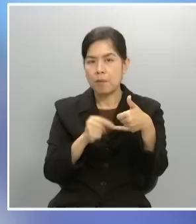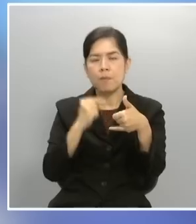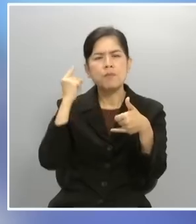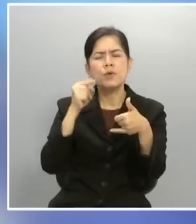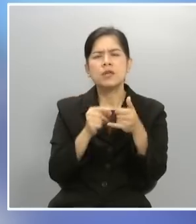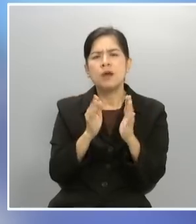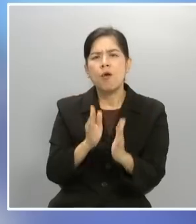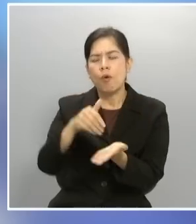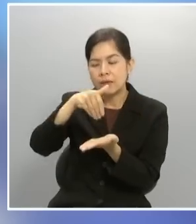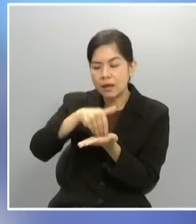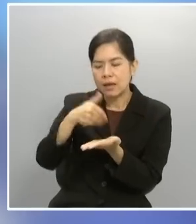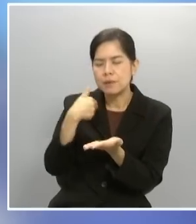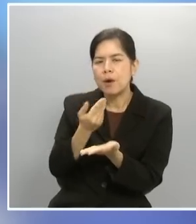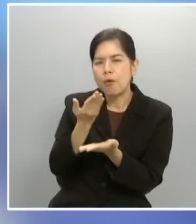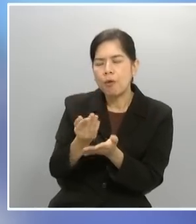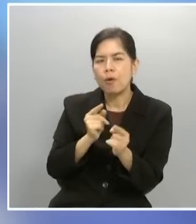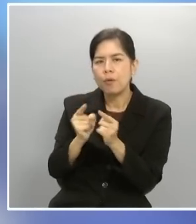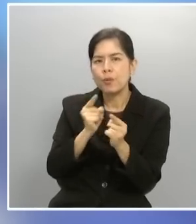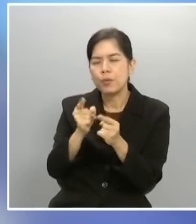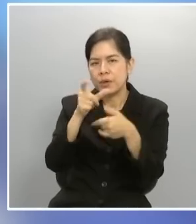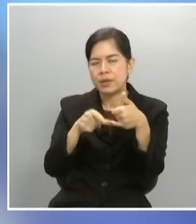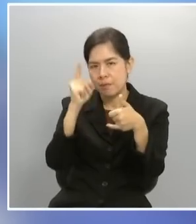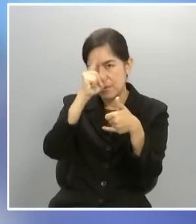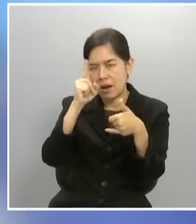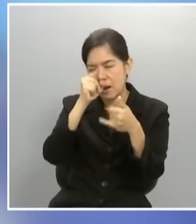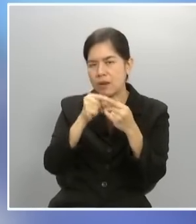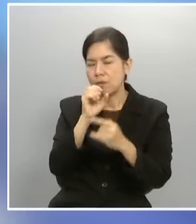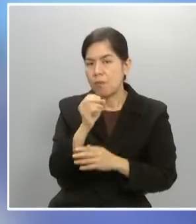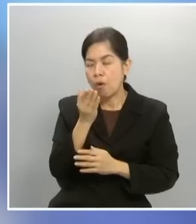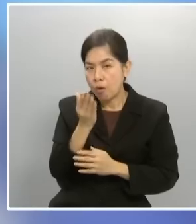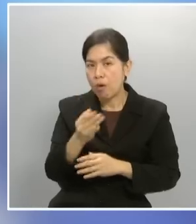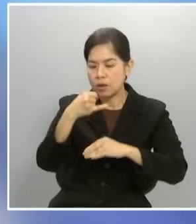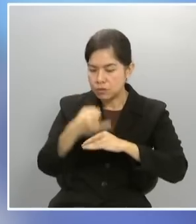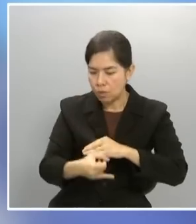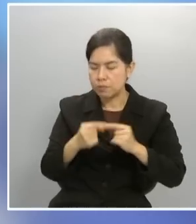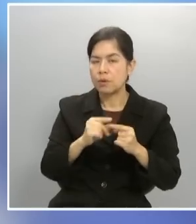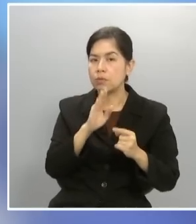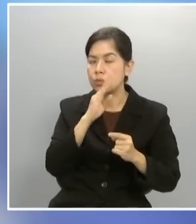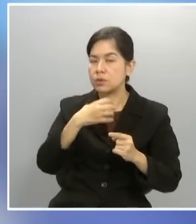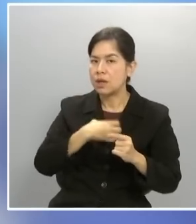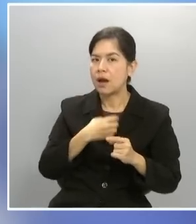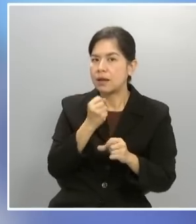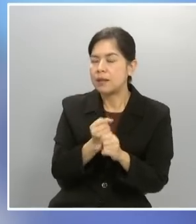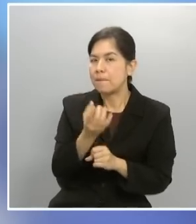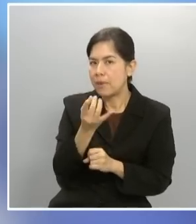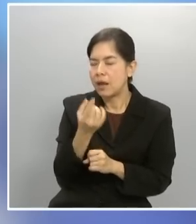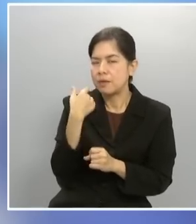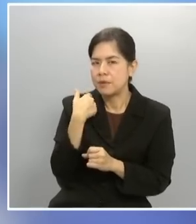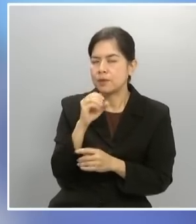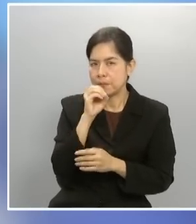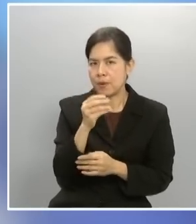กับคุณดิวนะฮะว่าให้จบๆกันไปค่ะจะให้ทำอะไรก็บอกทางฝั่งนู้นเนี่ยยินดีที่จะทำ